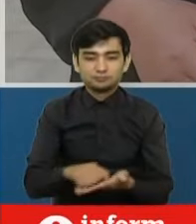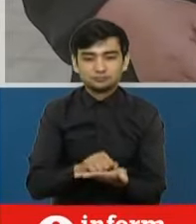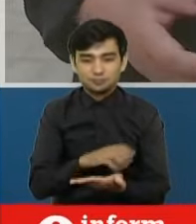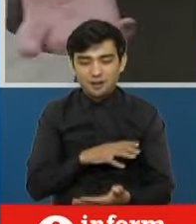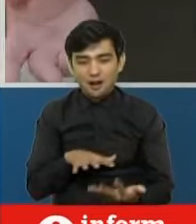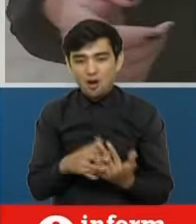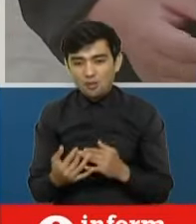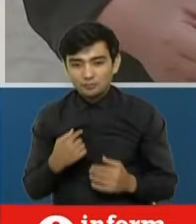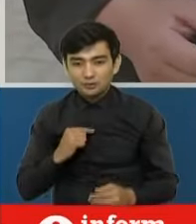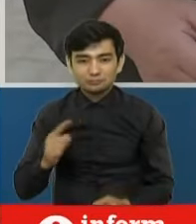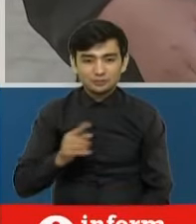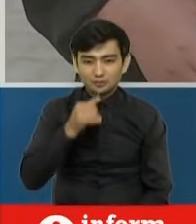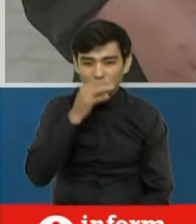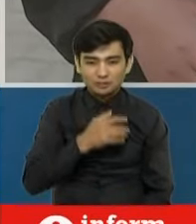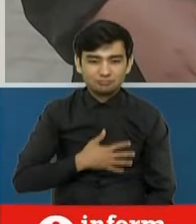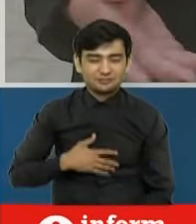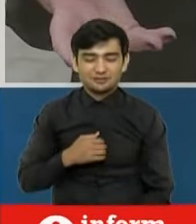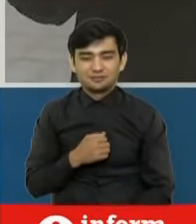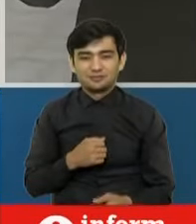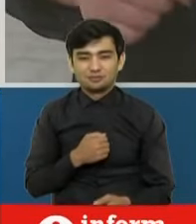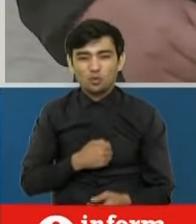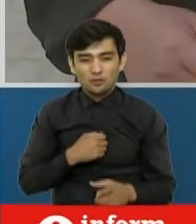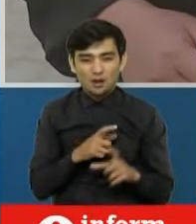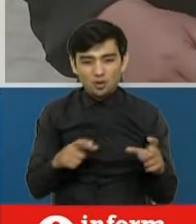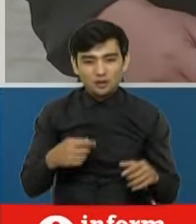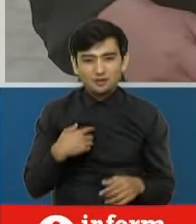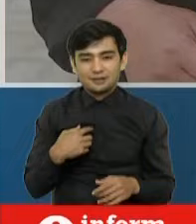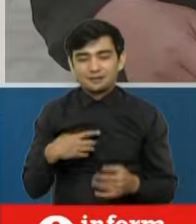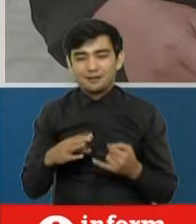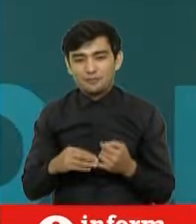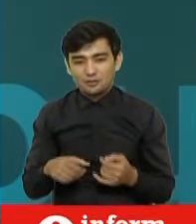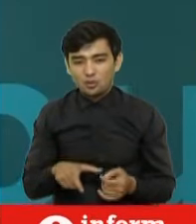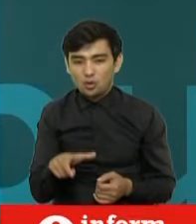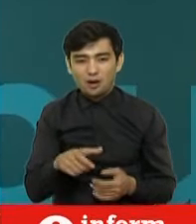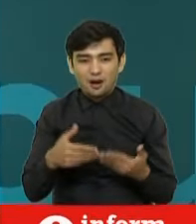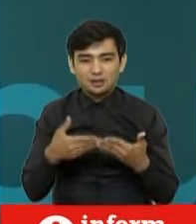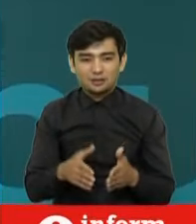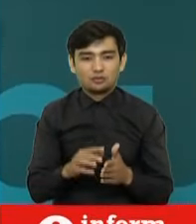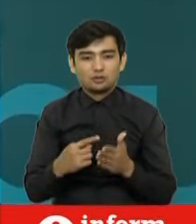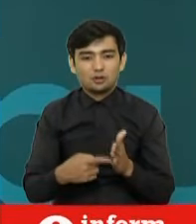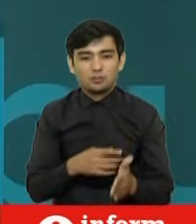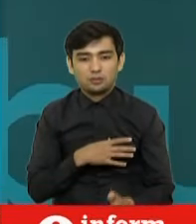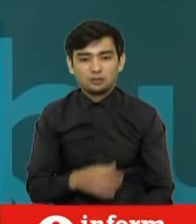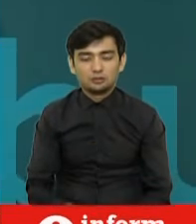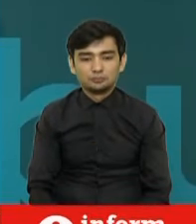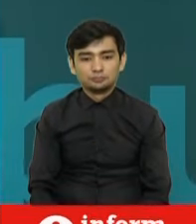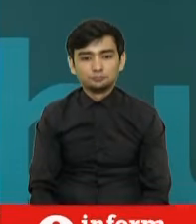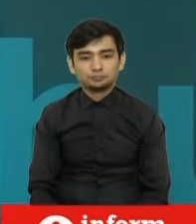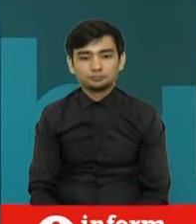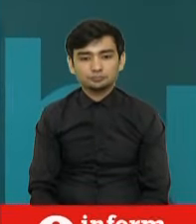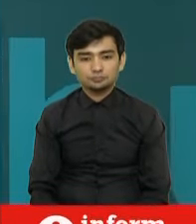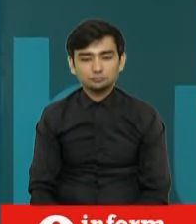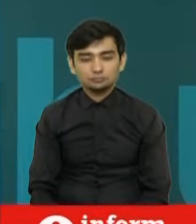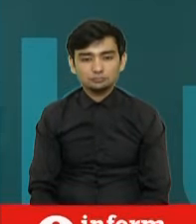ауылдан шыға алмай қиналған жұрт наразылыққа шығып жолды ашып беруді талап етті. Сартоғайдың тұрғындары бәріміз жинап тұрып бір